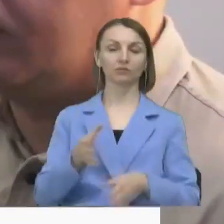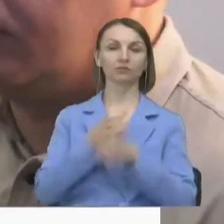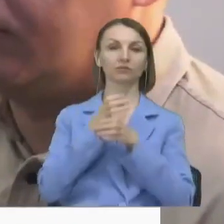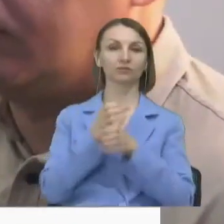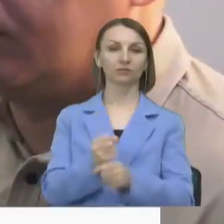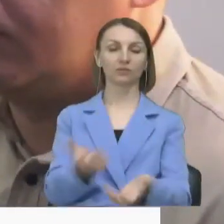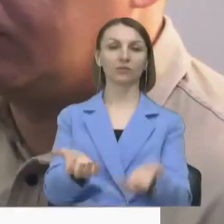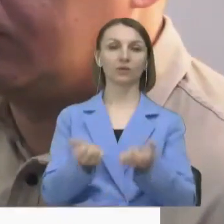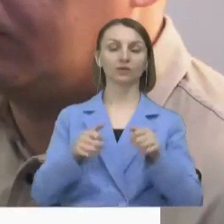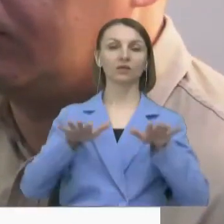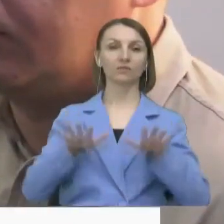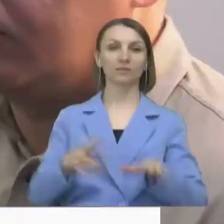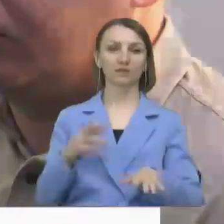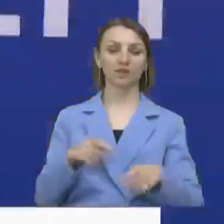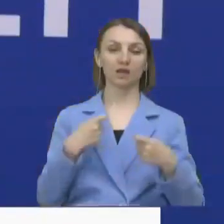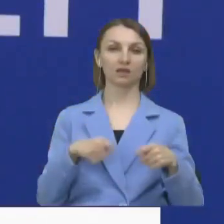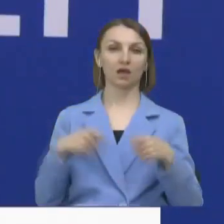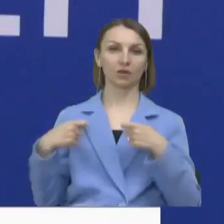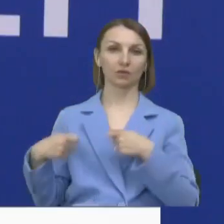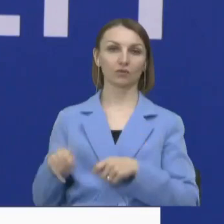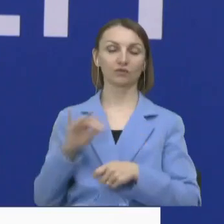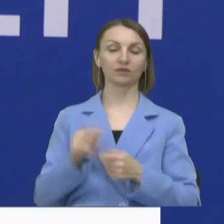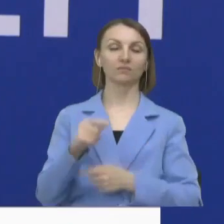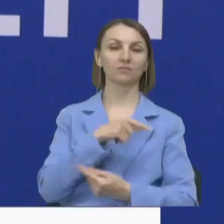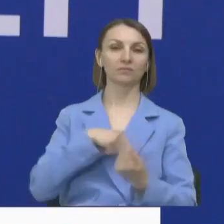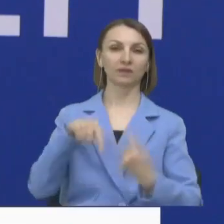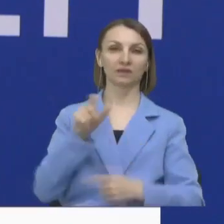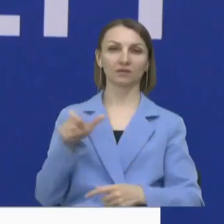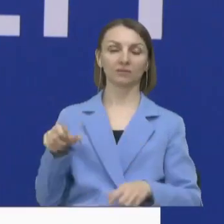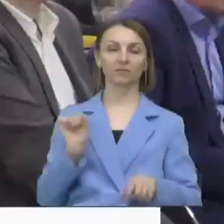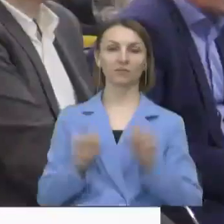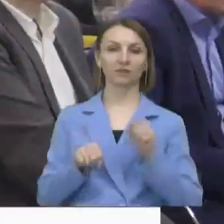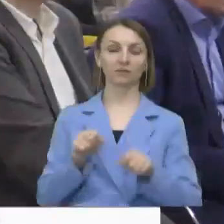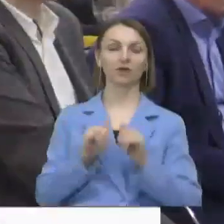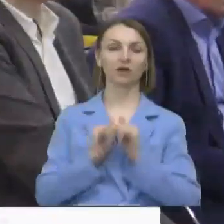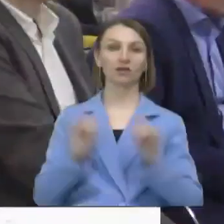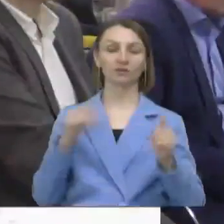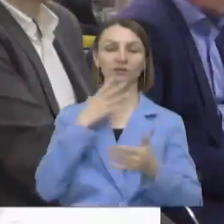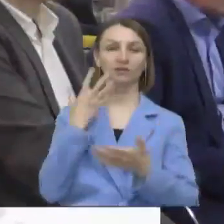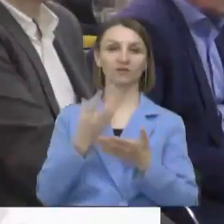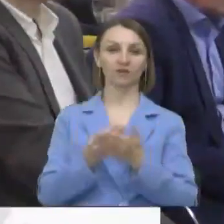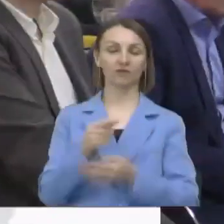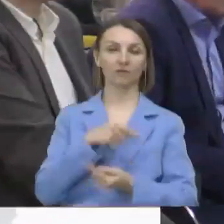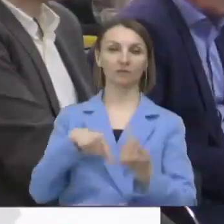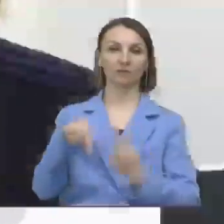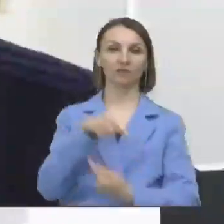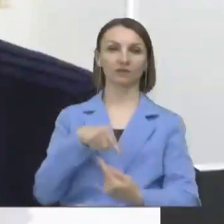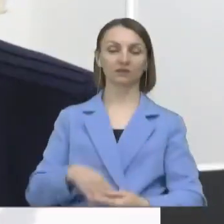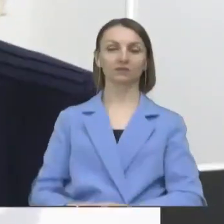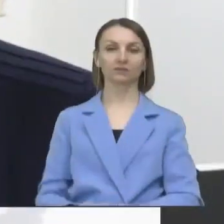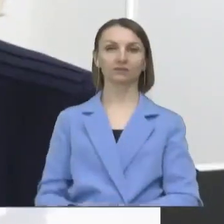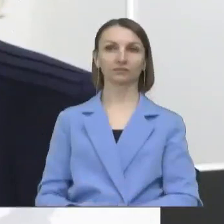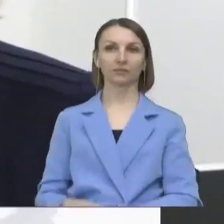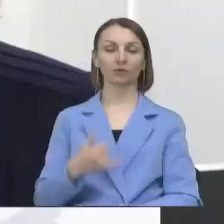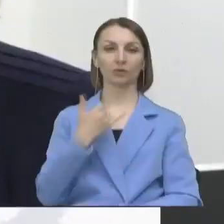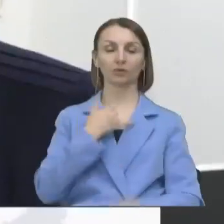процедуру получения мест для розничной торговли и бизнесменам, поспособствуют развитию отечественного предпринимательства. У нас